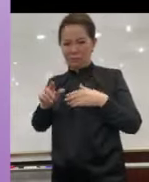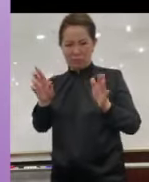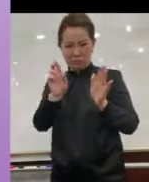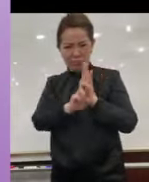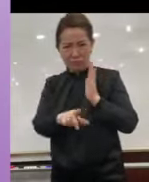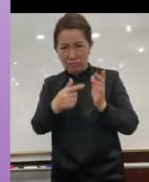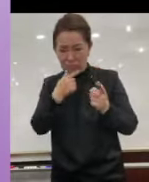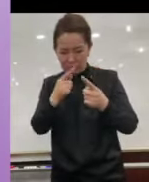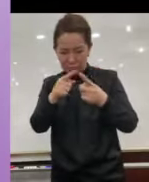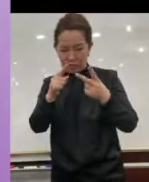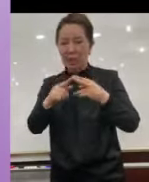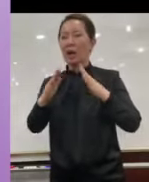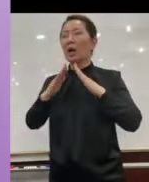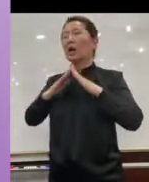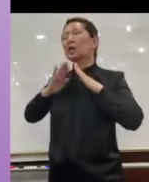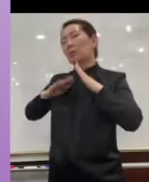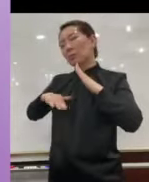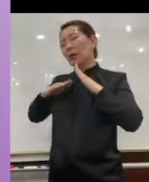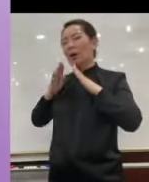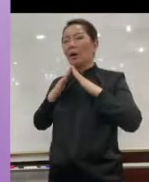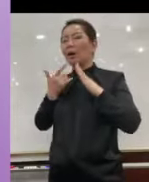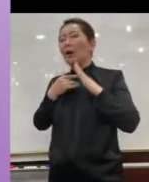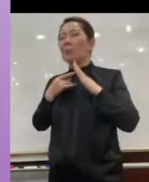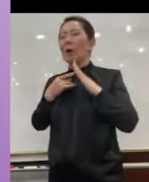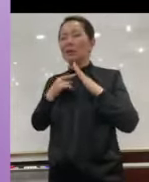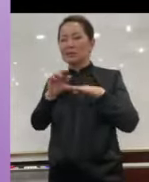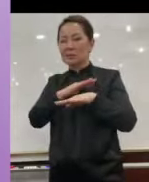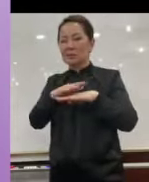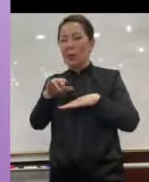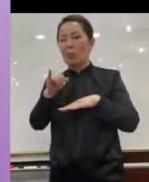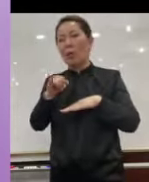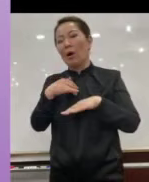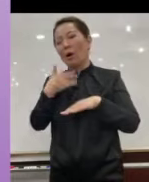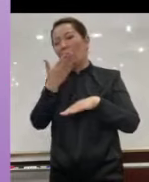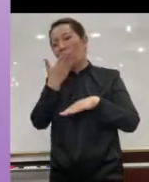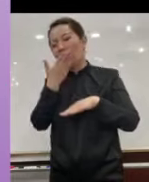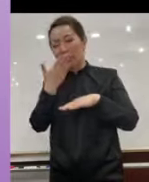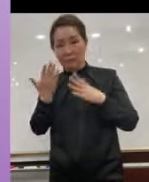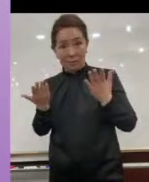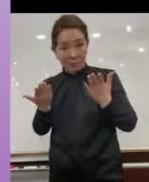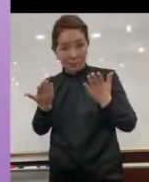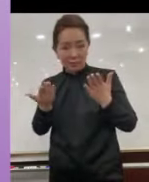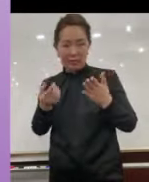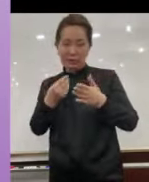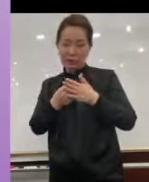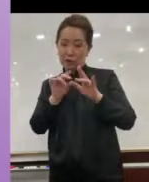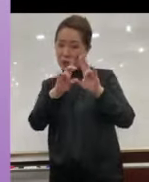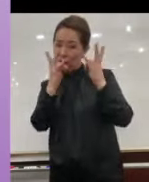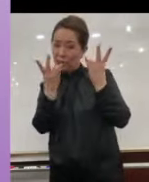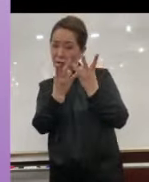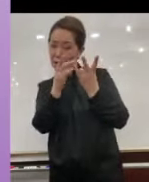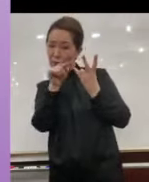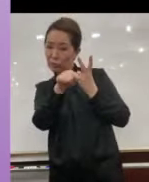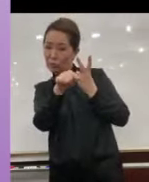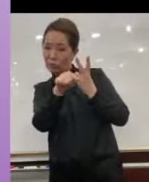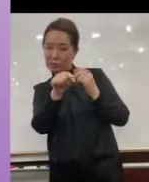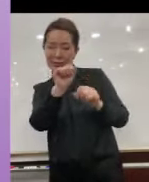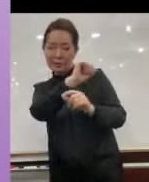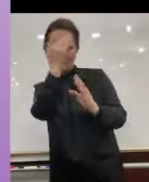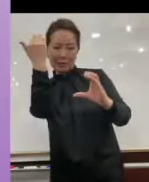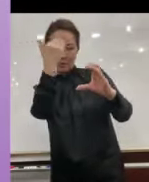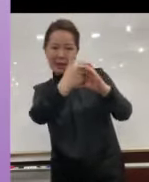гэрээсээ гарахаас бэрхшээх тийм ээ ийм асуудлууд гардаг учраас энэ нийгэмд байгаа саад